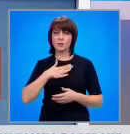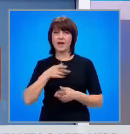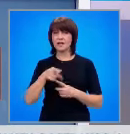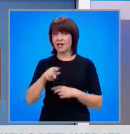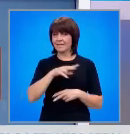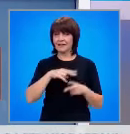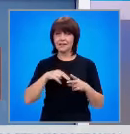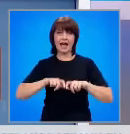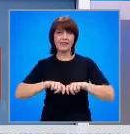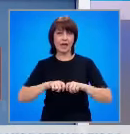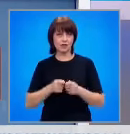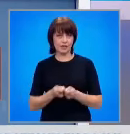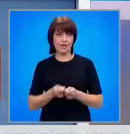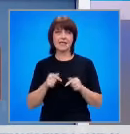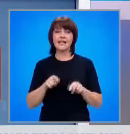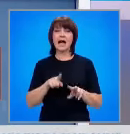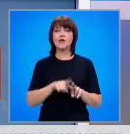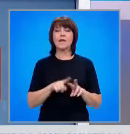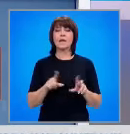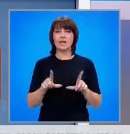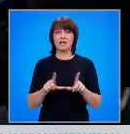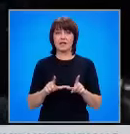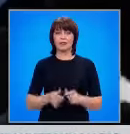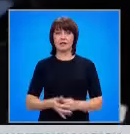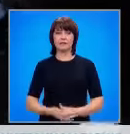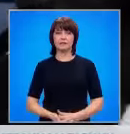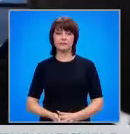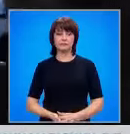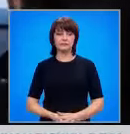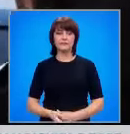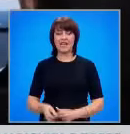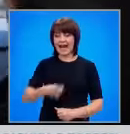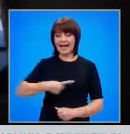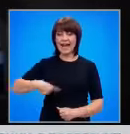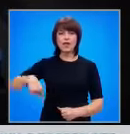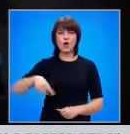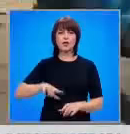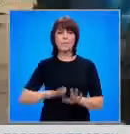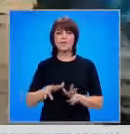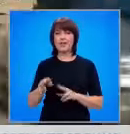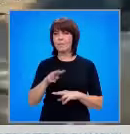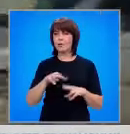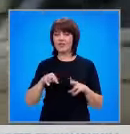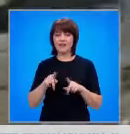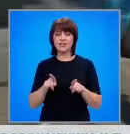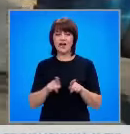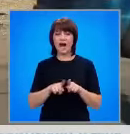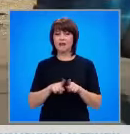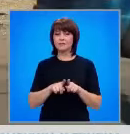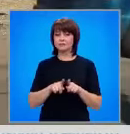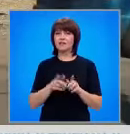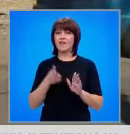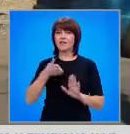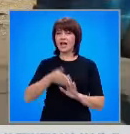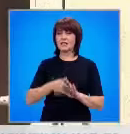също търсиха нарушители. Репортаж на Илана Миланова. В районите, определени от проверяващите като уязвими, влязоха